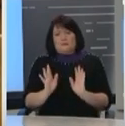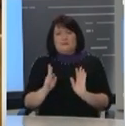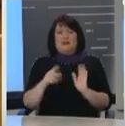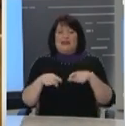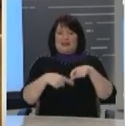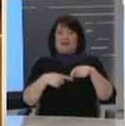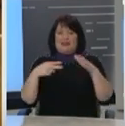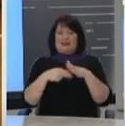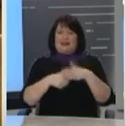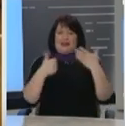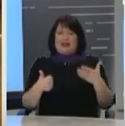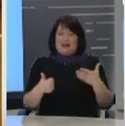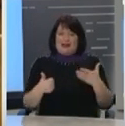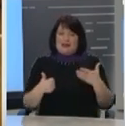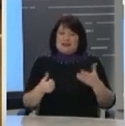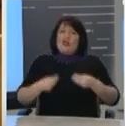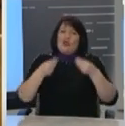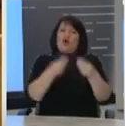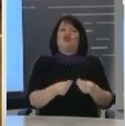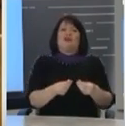του 2016, αντί για κόφτης ήρθε μέρισμα,